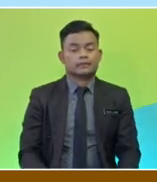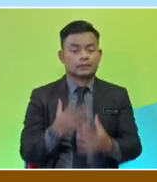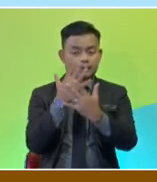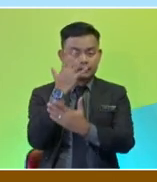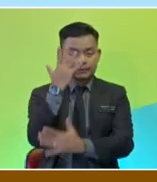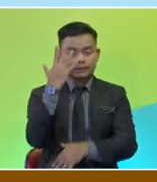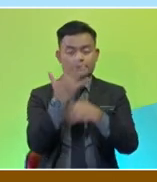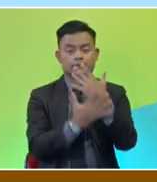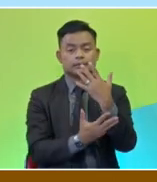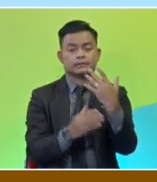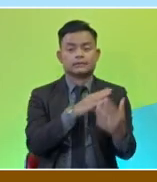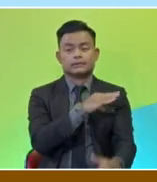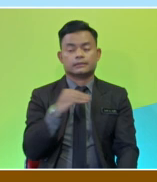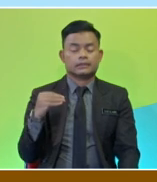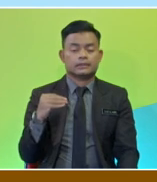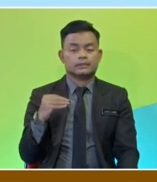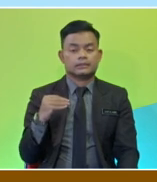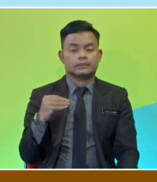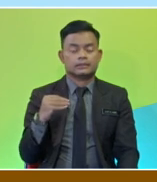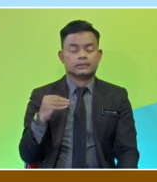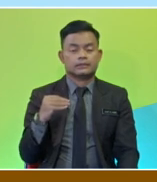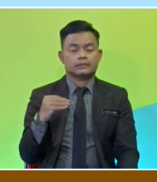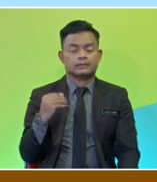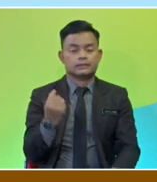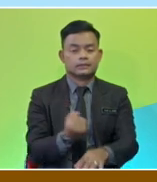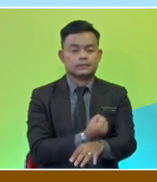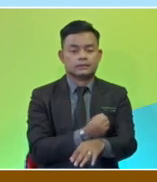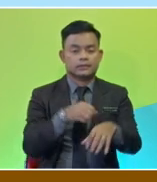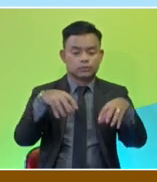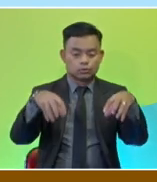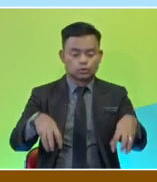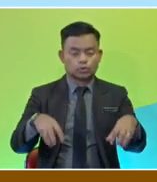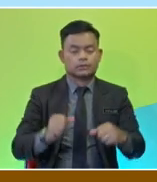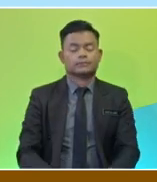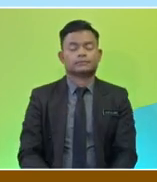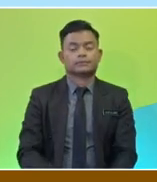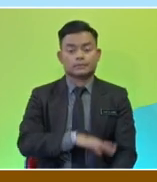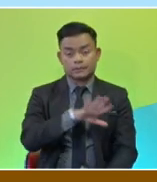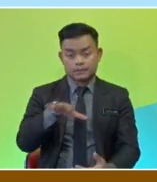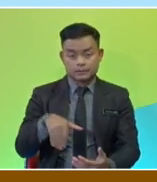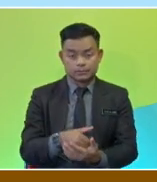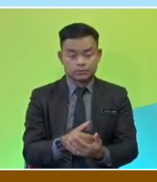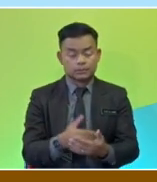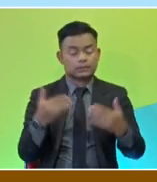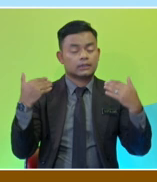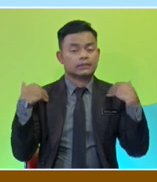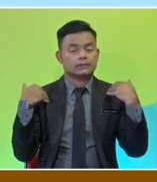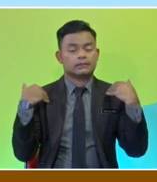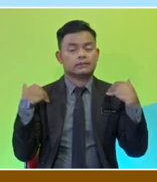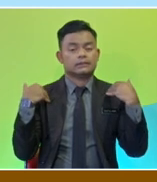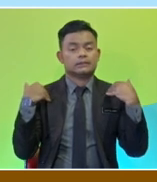dan juga kita ada sendi tulang lutut jadi semua bagian badan kita ini ada